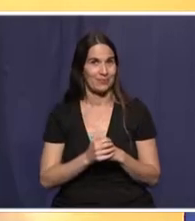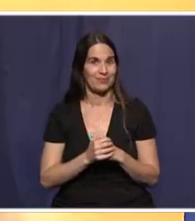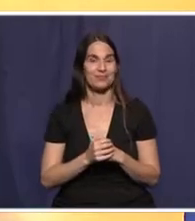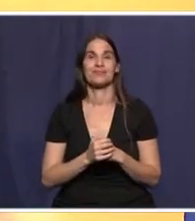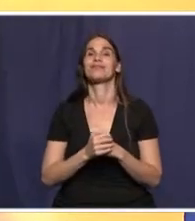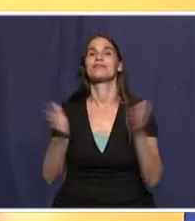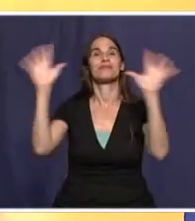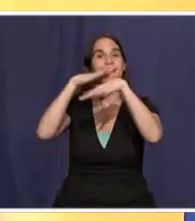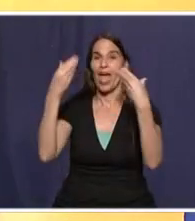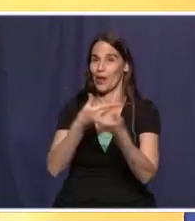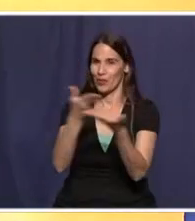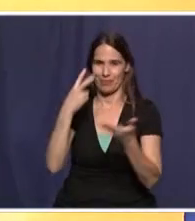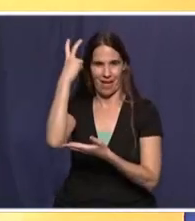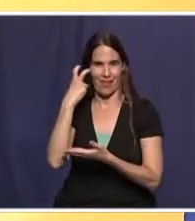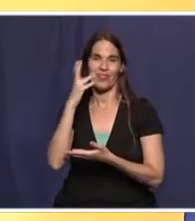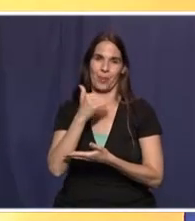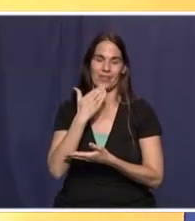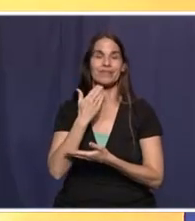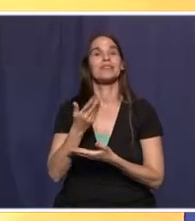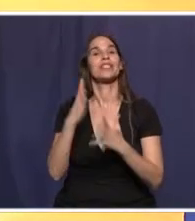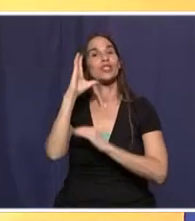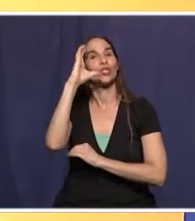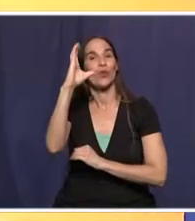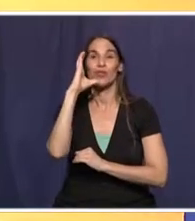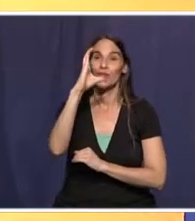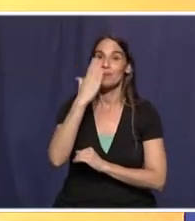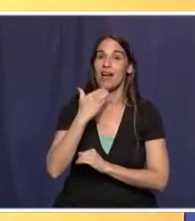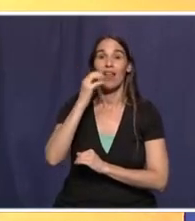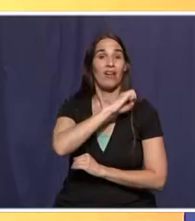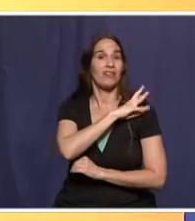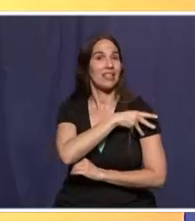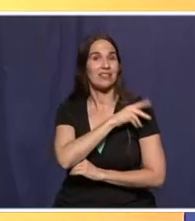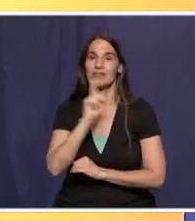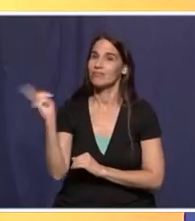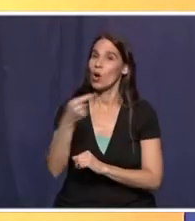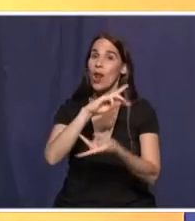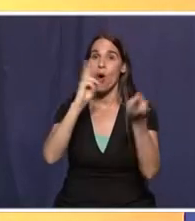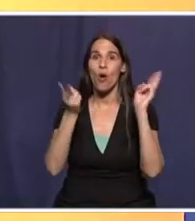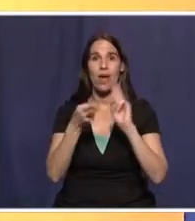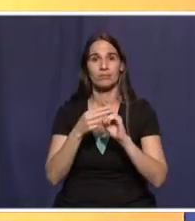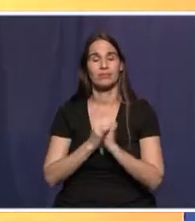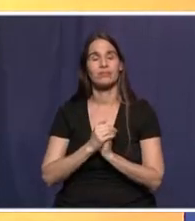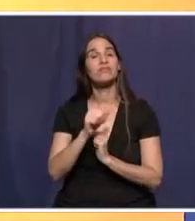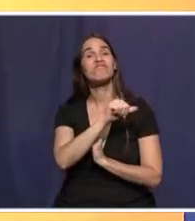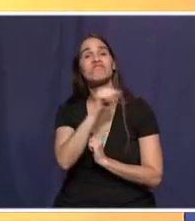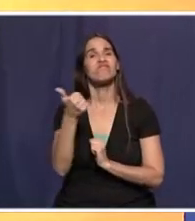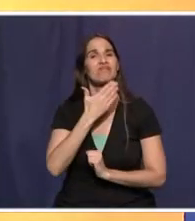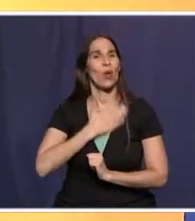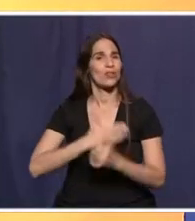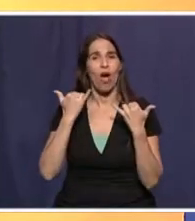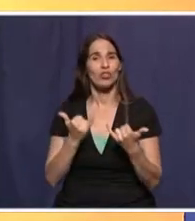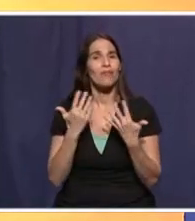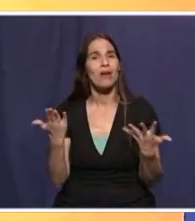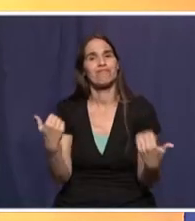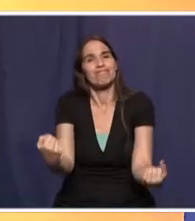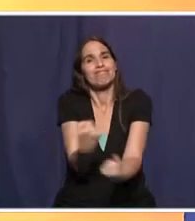מסע לחיר, ערב טוב, צופות וצופים בישראל, פלסטין, ברחבי העולם. יותר מכל הייתי רוצה עכשיו